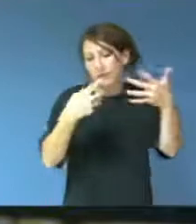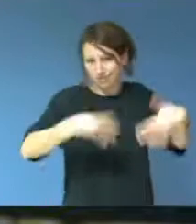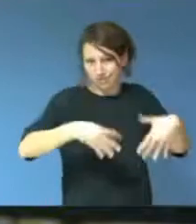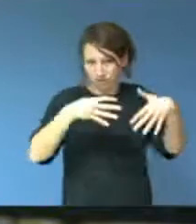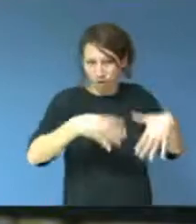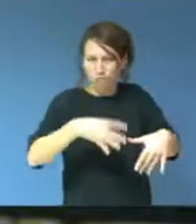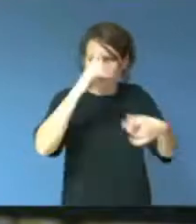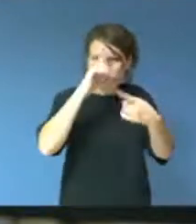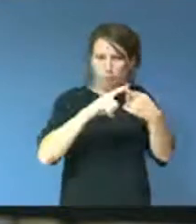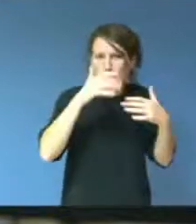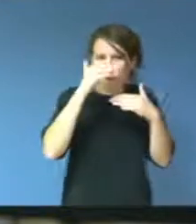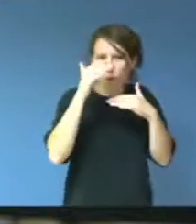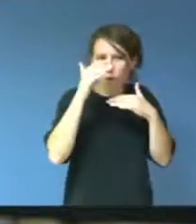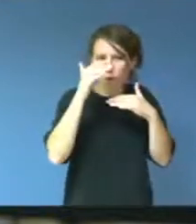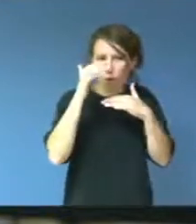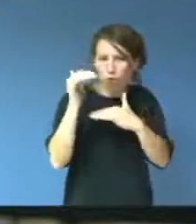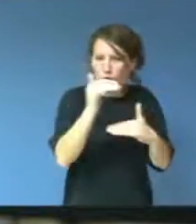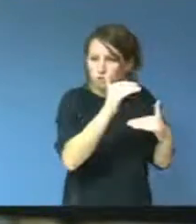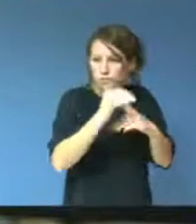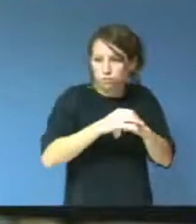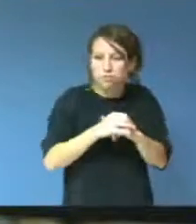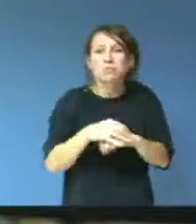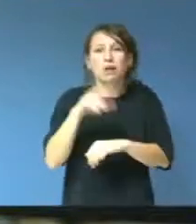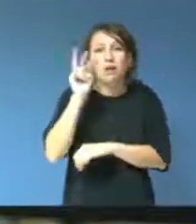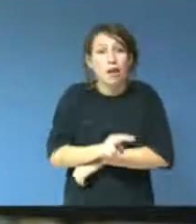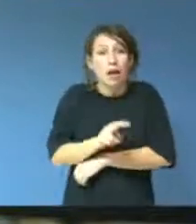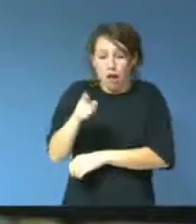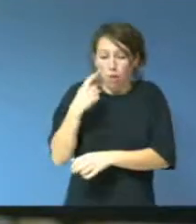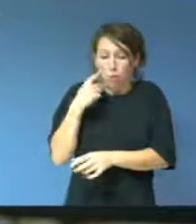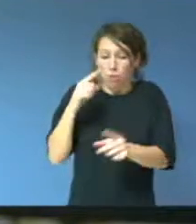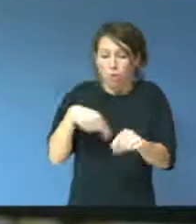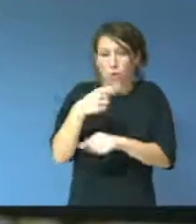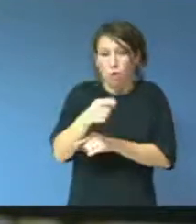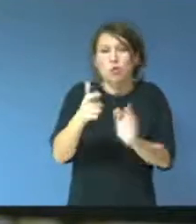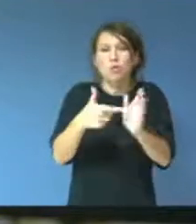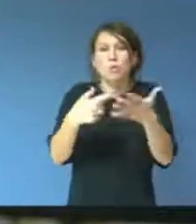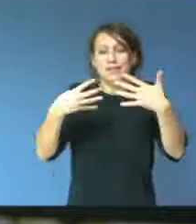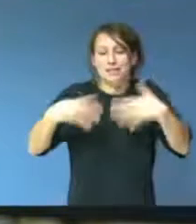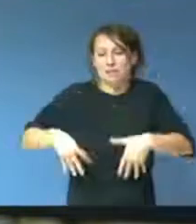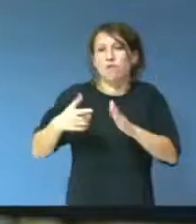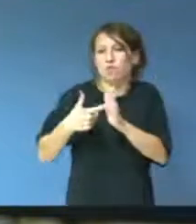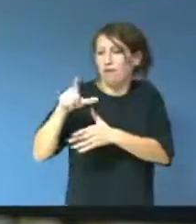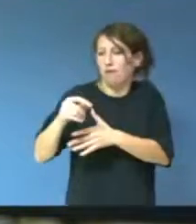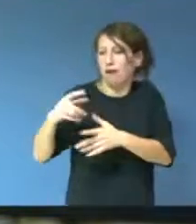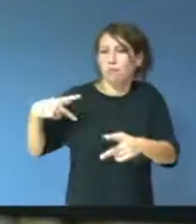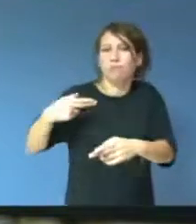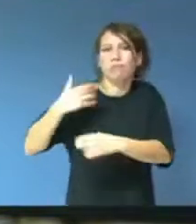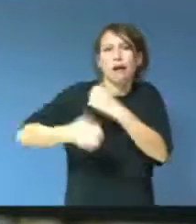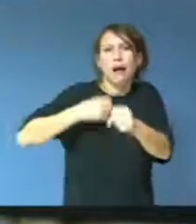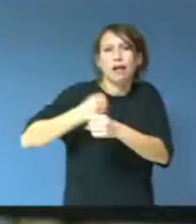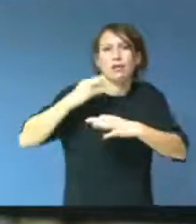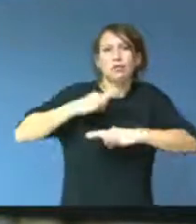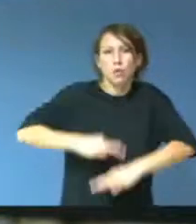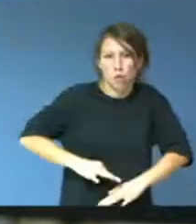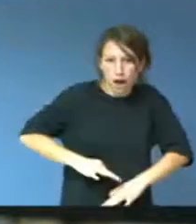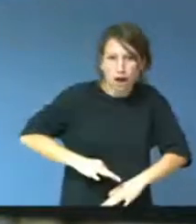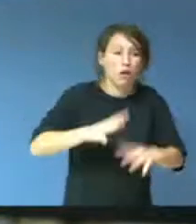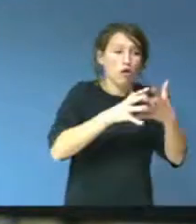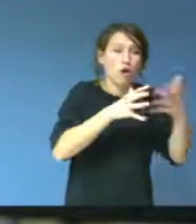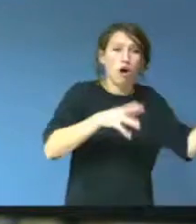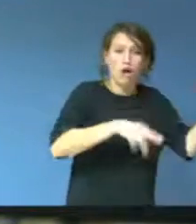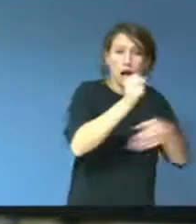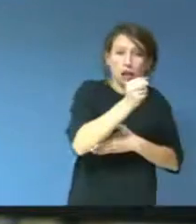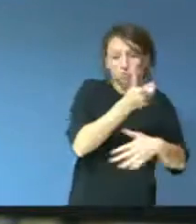délibération a pour objet de fixer au titre de l'année scolaire 2019-2020 la participation de la communauté urbaine du Grand Reims aux